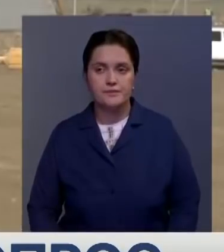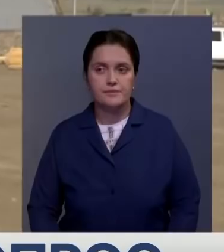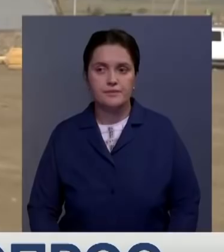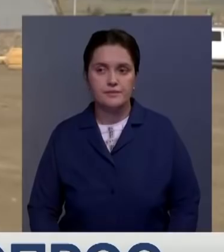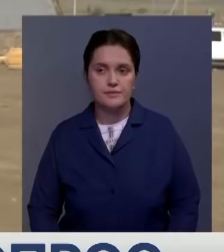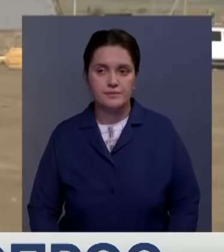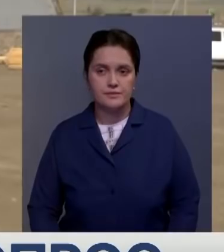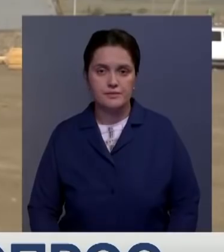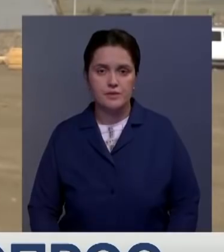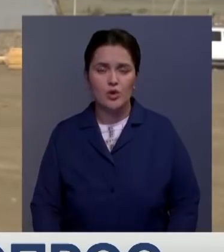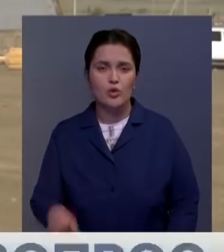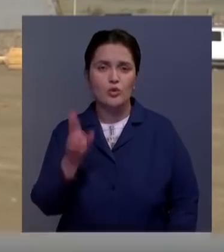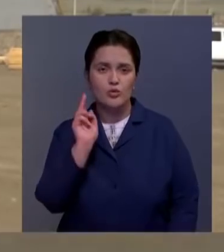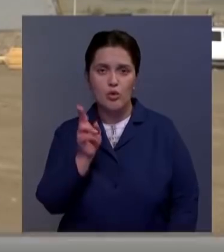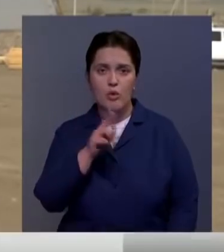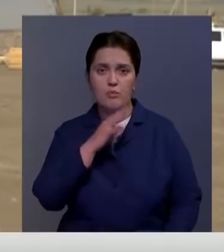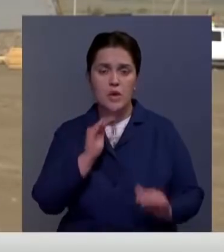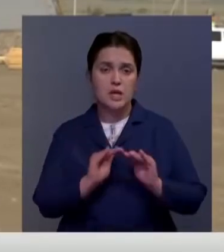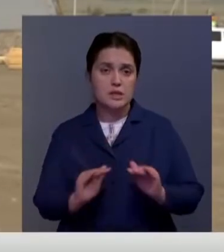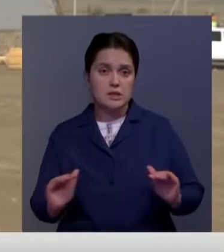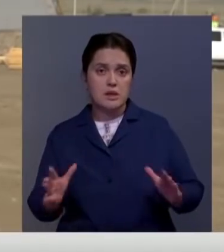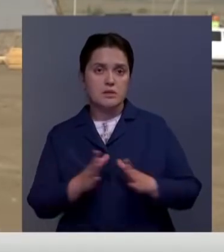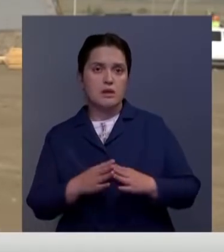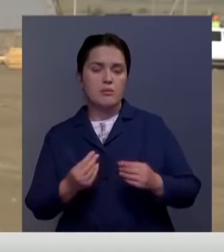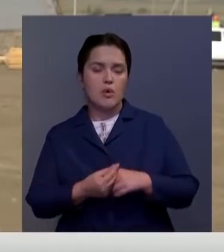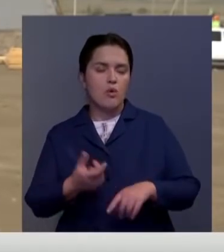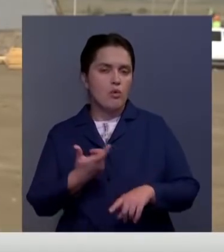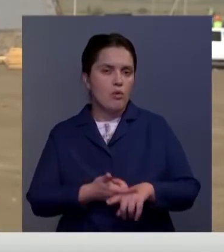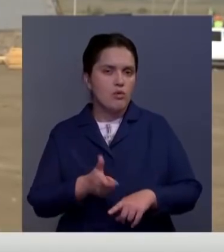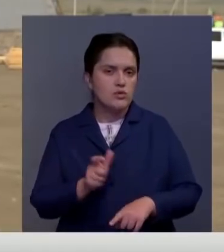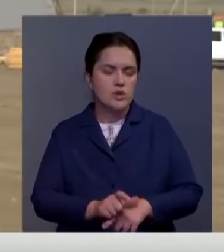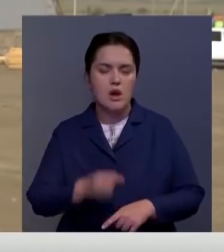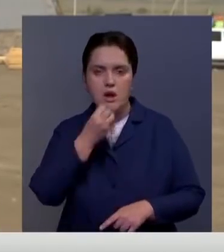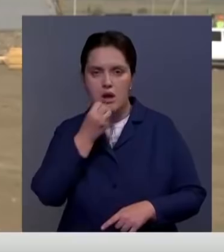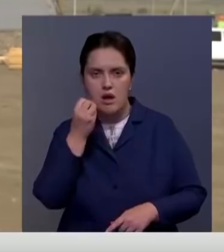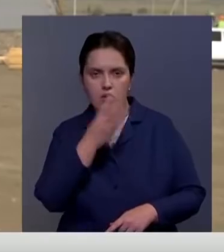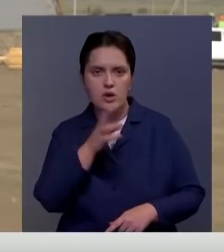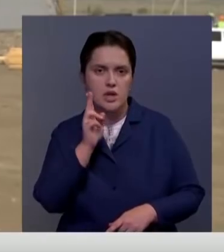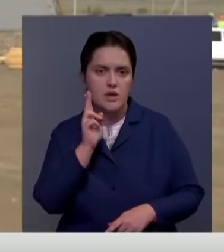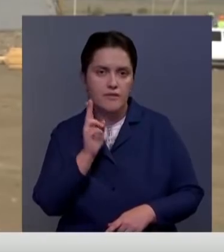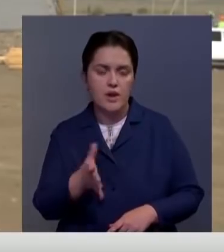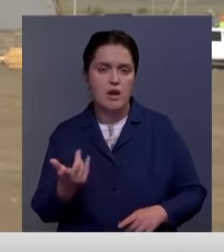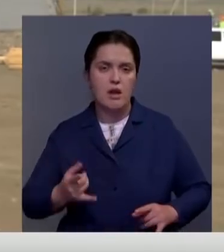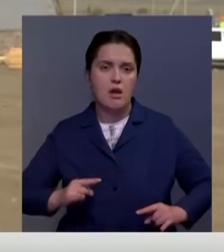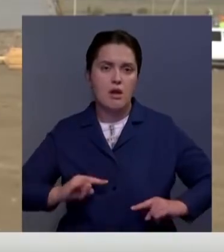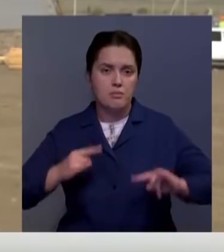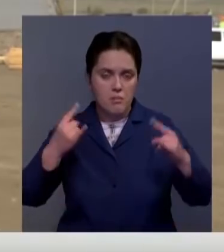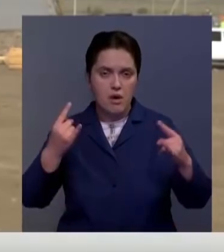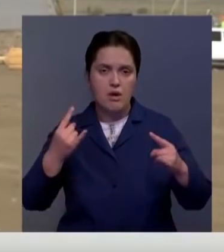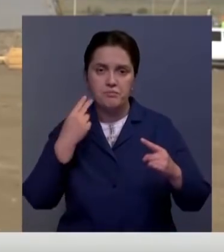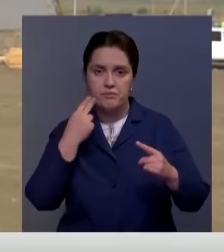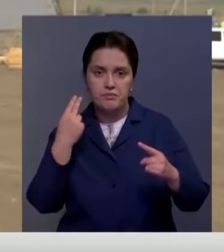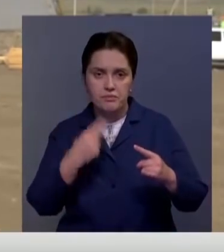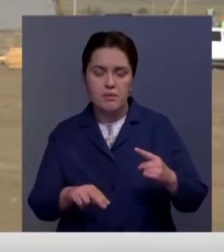Для многодетной семьи очень хорошие квартиры. Строятся они из газобетонных блоков